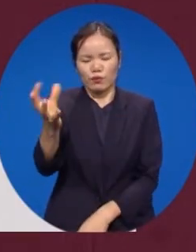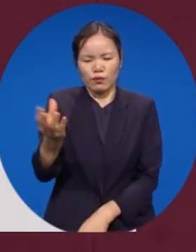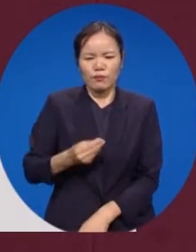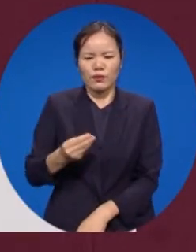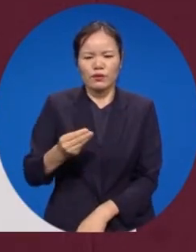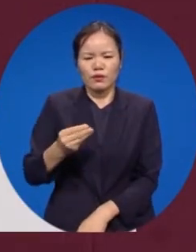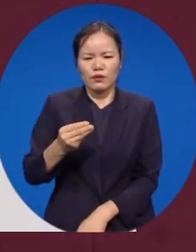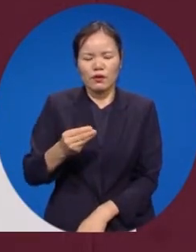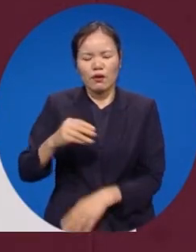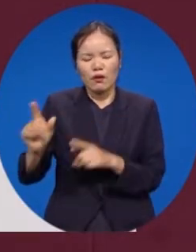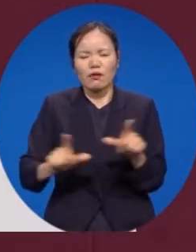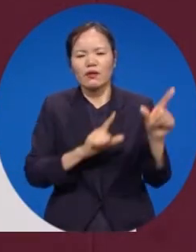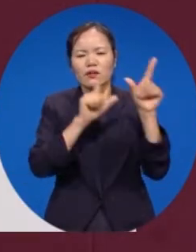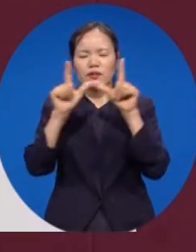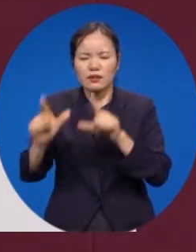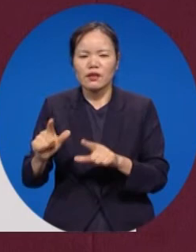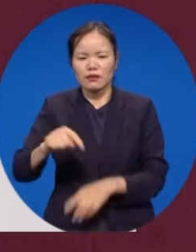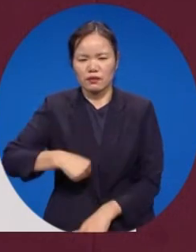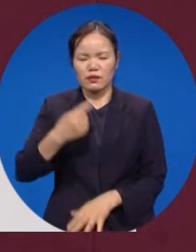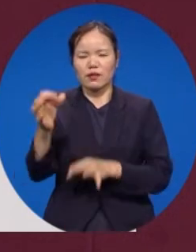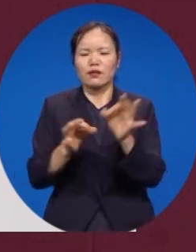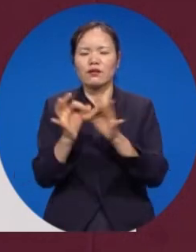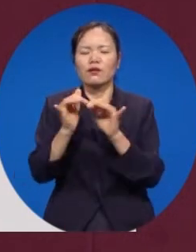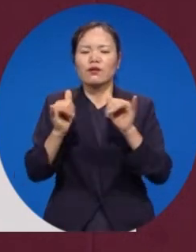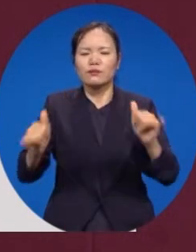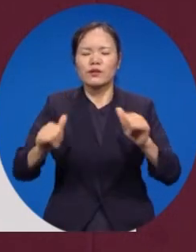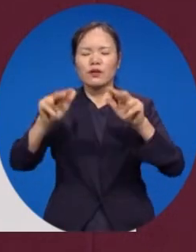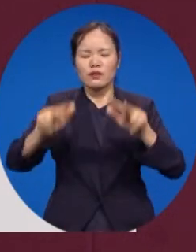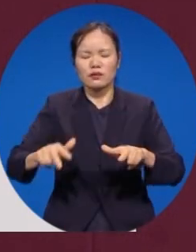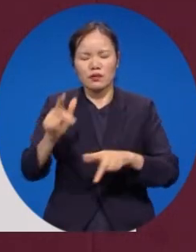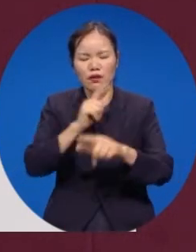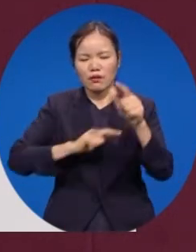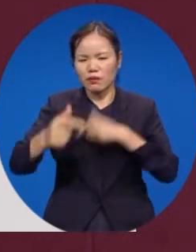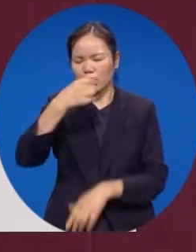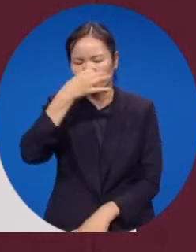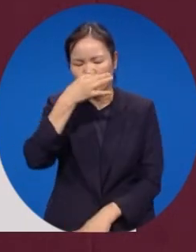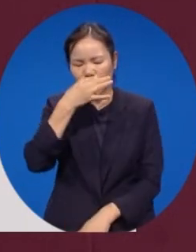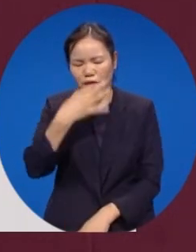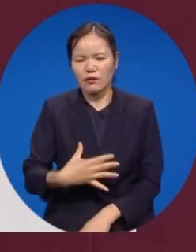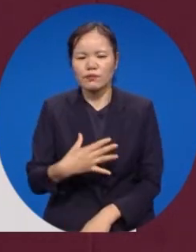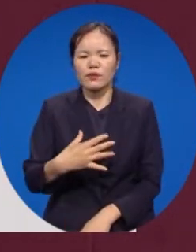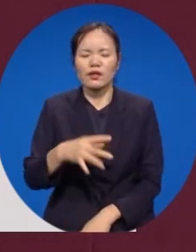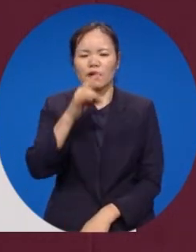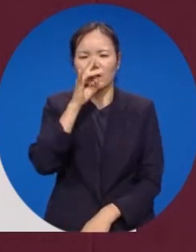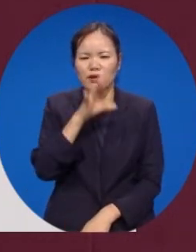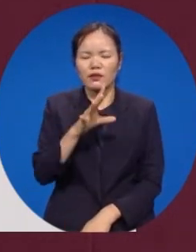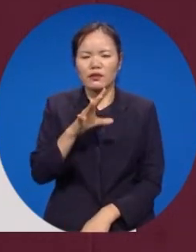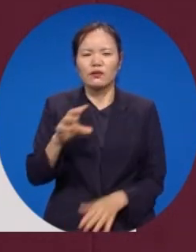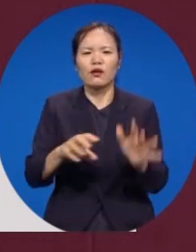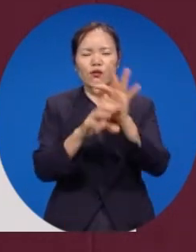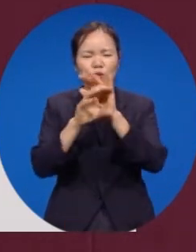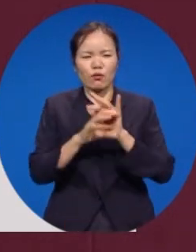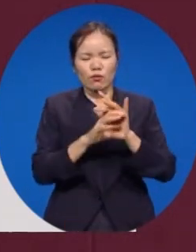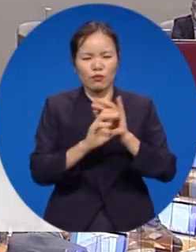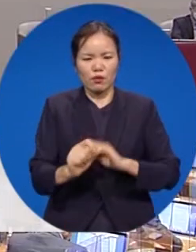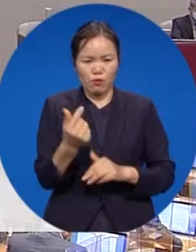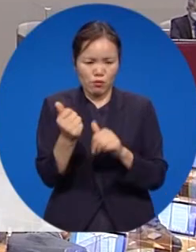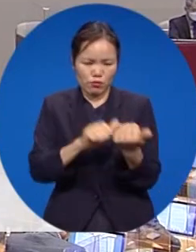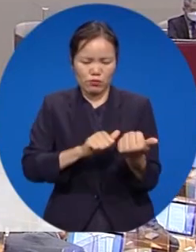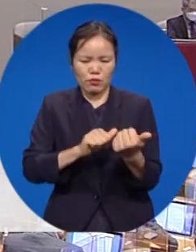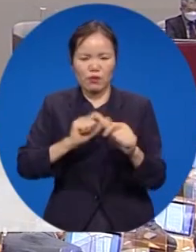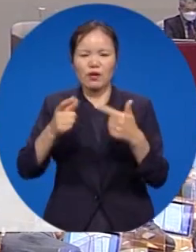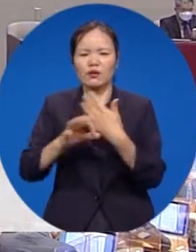자영업자들께서 이제는 더 이상 버티기 힘들다, 코로나로 죽거나 굶어 죽거나